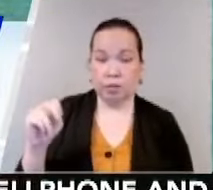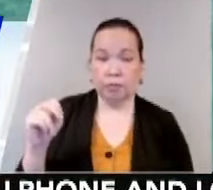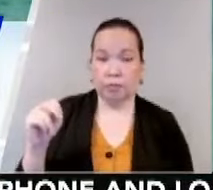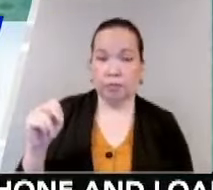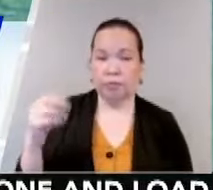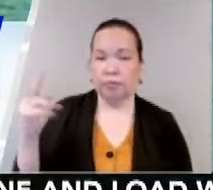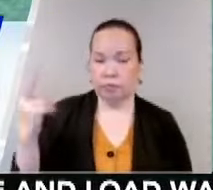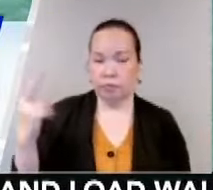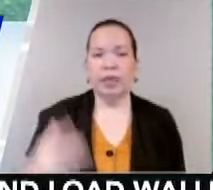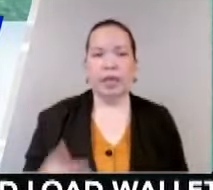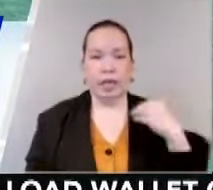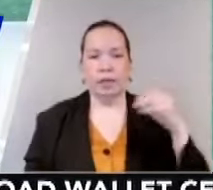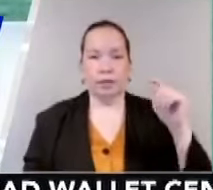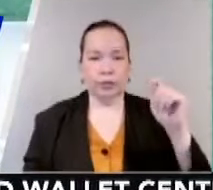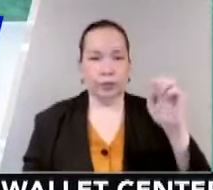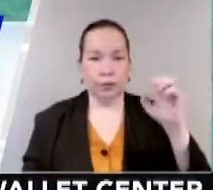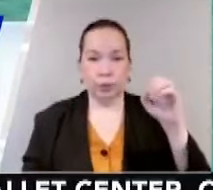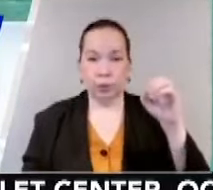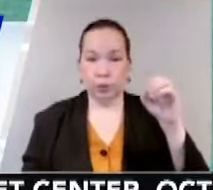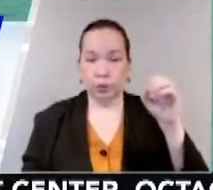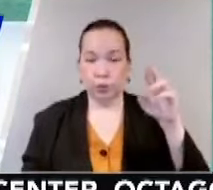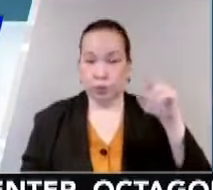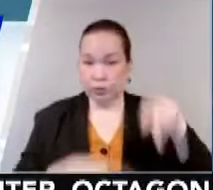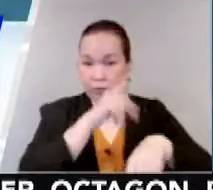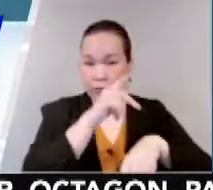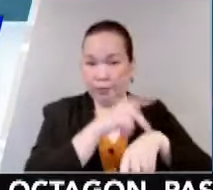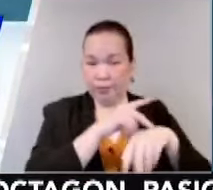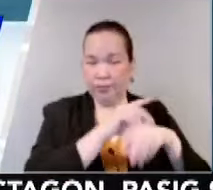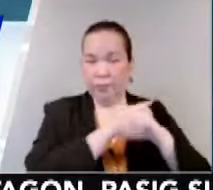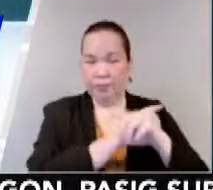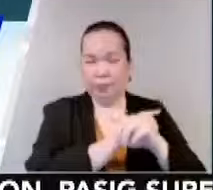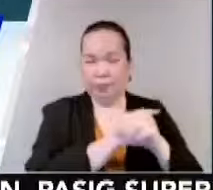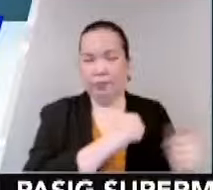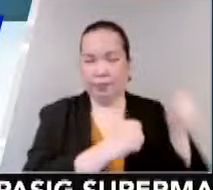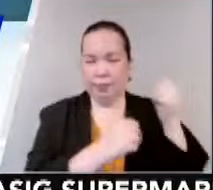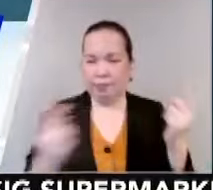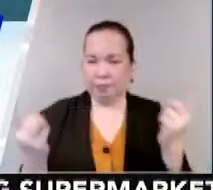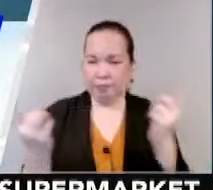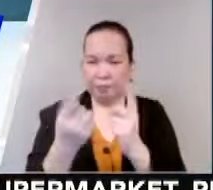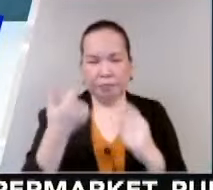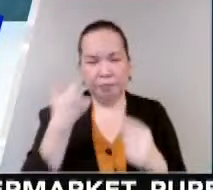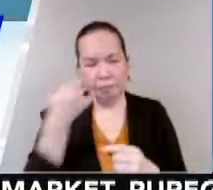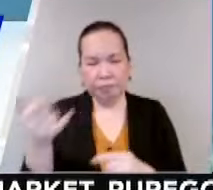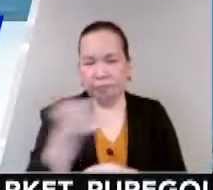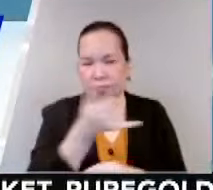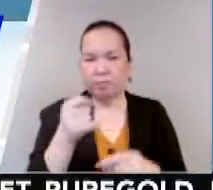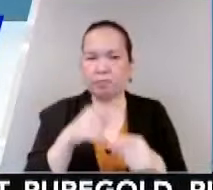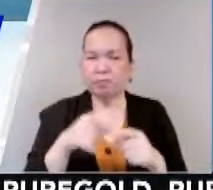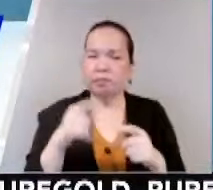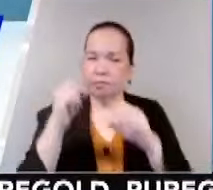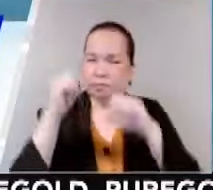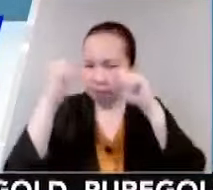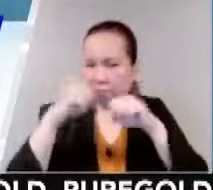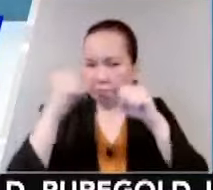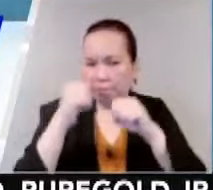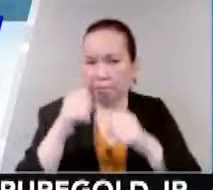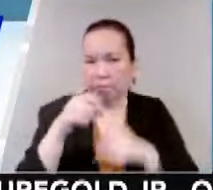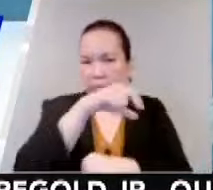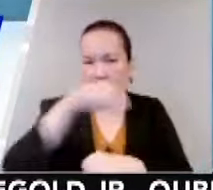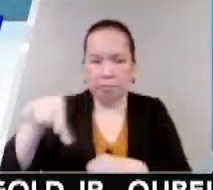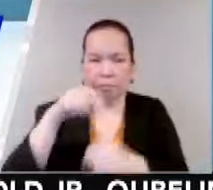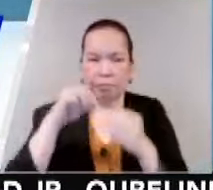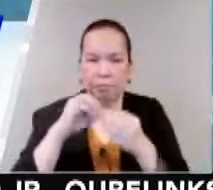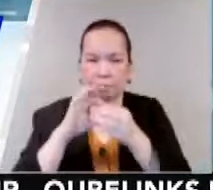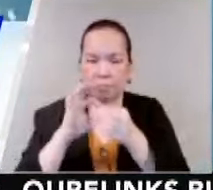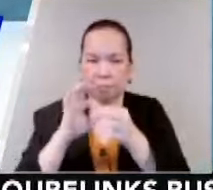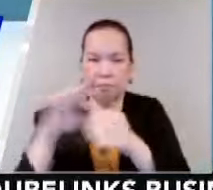Jr. Napagkasunduan nila na mas paigtingin pa ang bilateral relations ng Pilipinas at Amerika. Nagkasundo